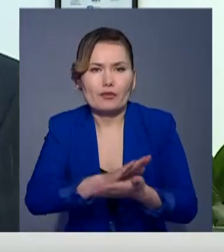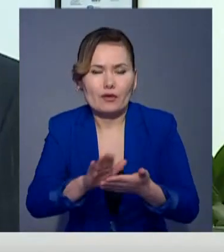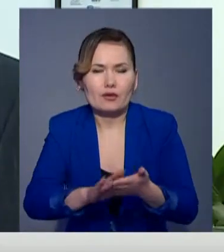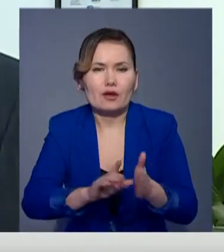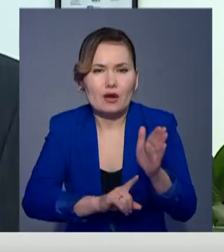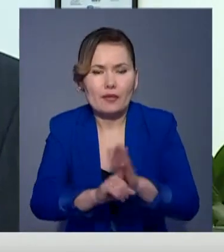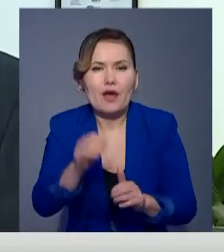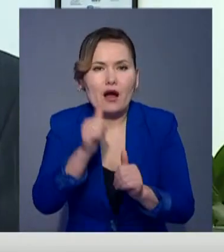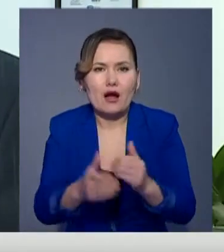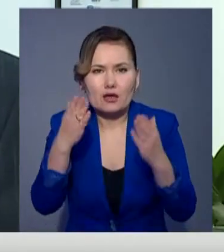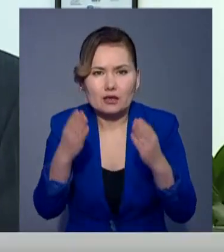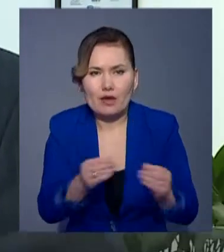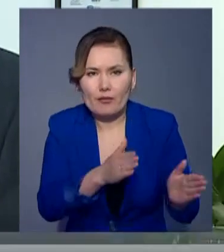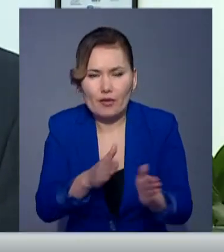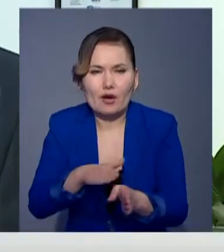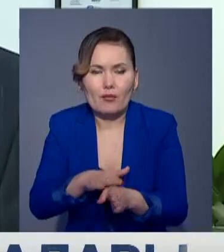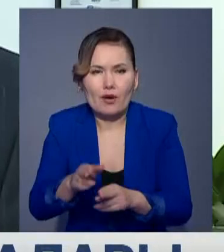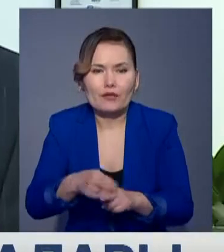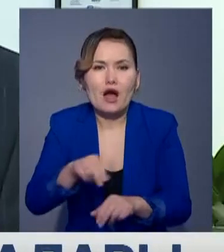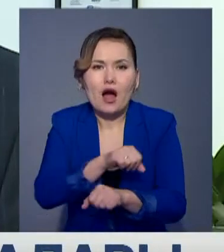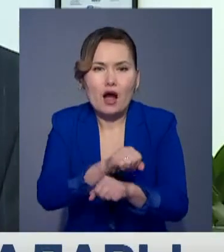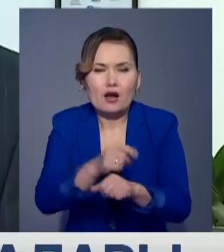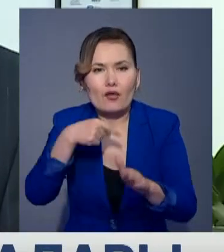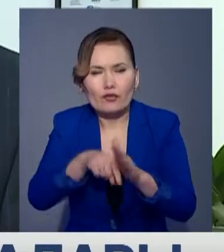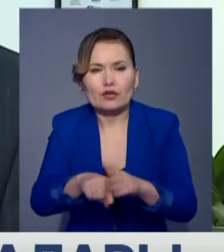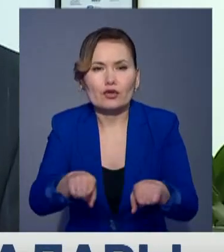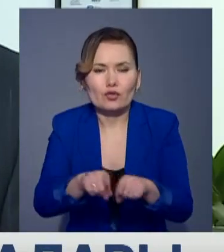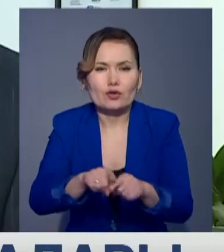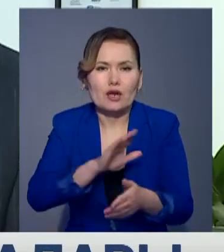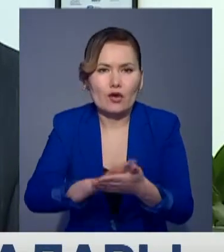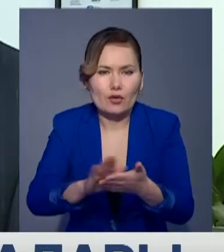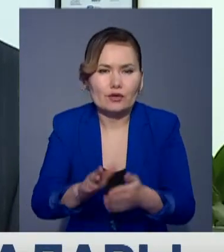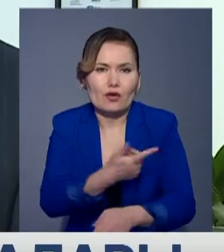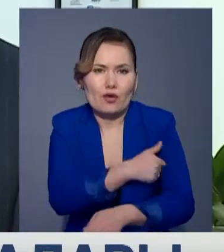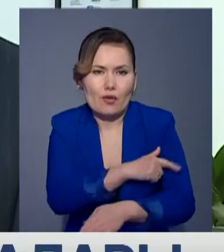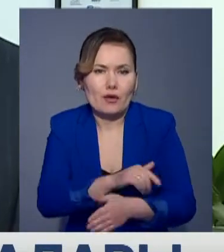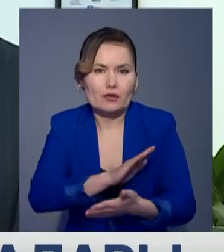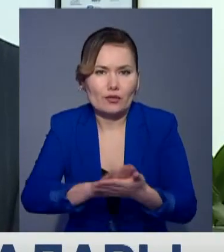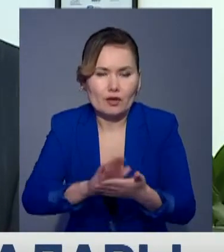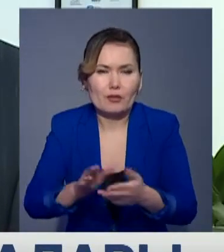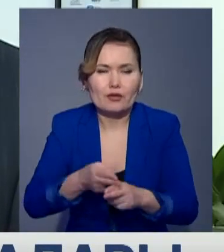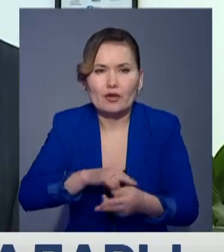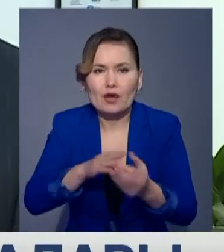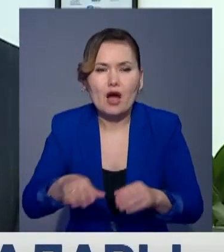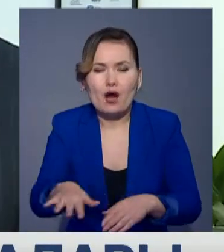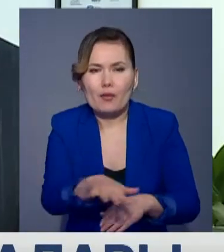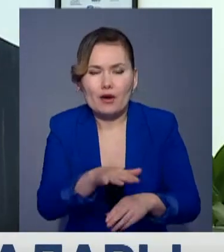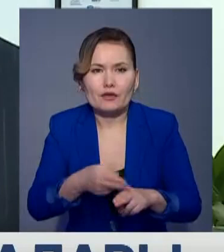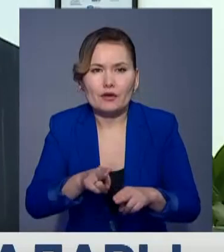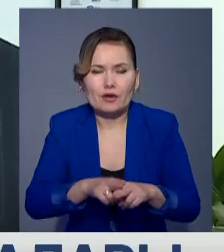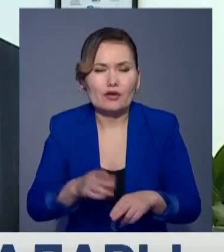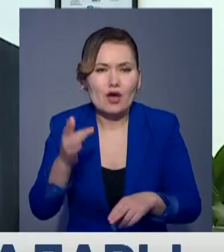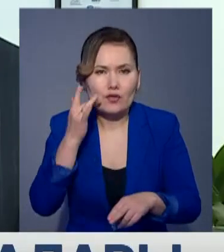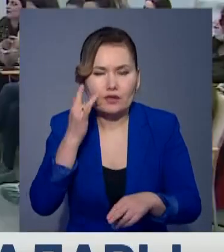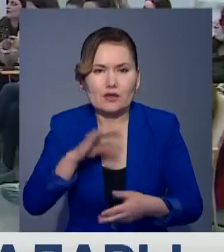sayın ötkizilet. Sondayaq ayaldamalardı da zalalsızlandıramız. Kibir iri ayaldamalarda jolaushılar men qizmetkerlerge arnalğan